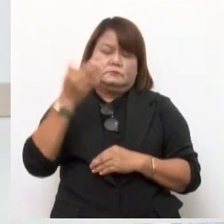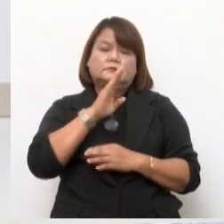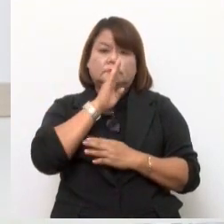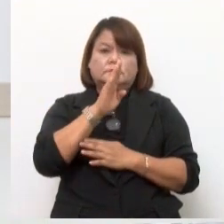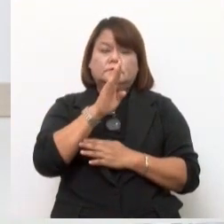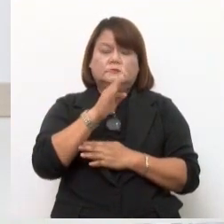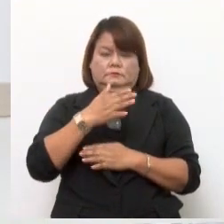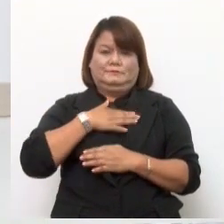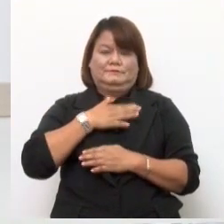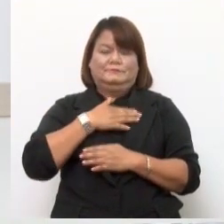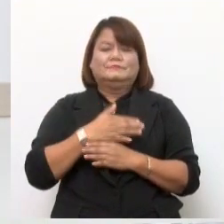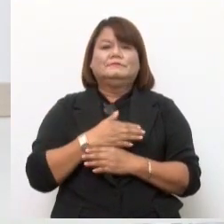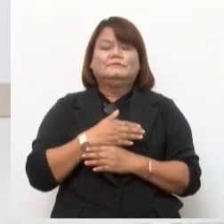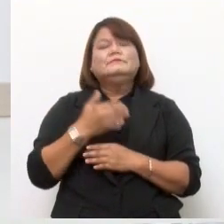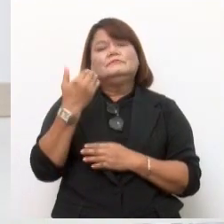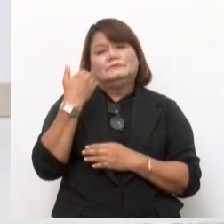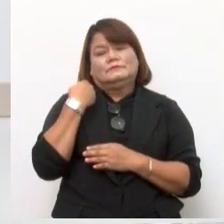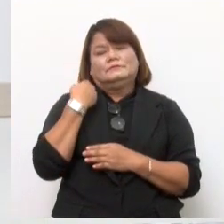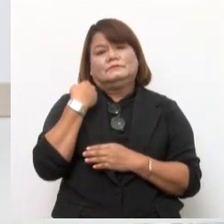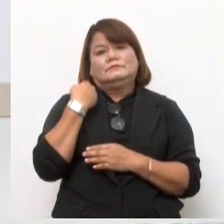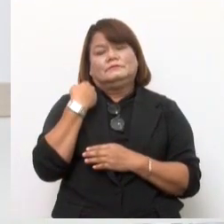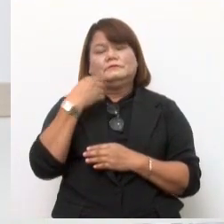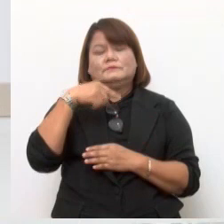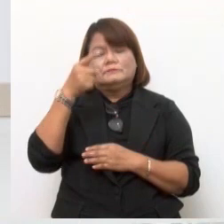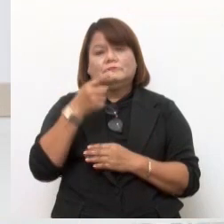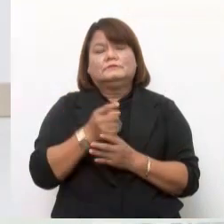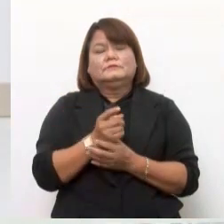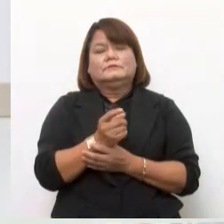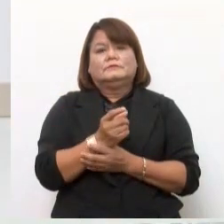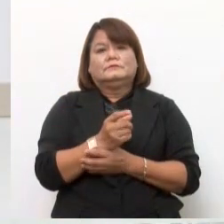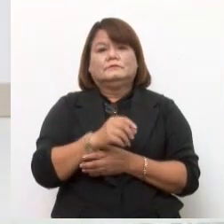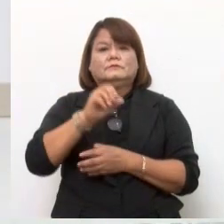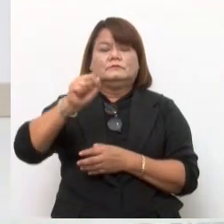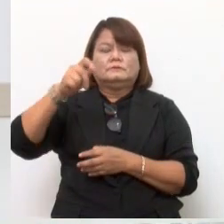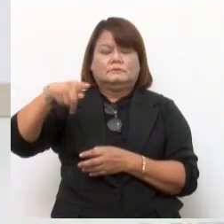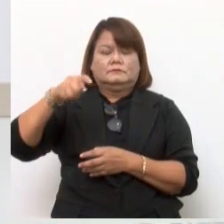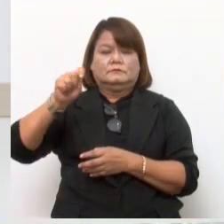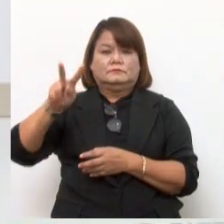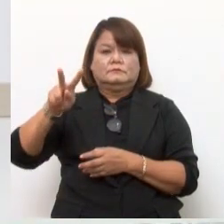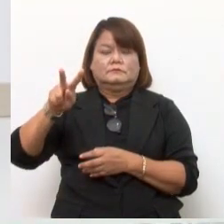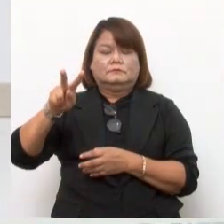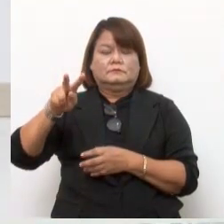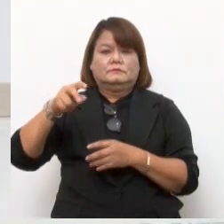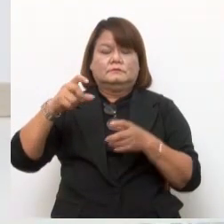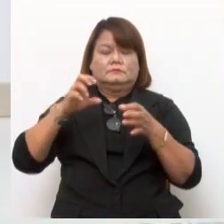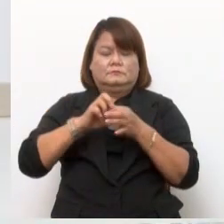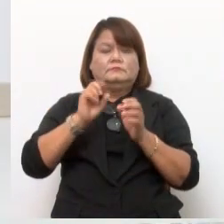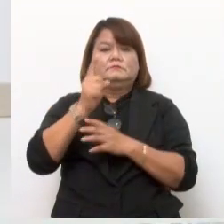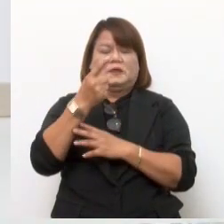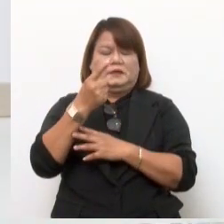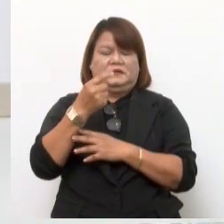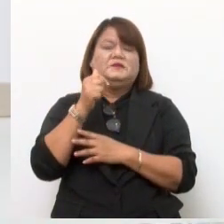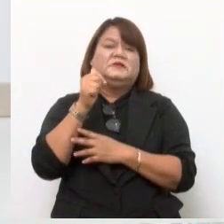ตามที่ผมเองนะครับได้มีได้พูดถึงสปท.มิติใหม่มิติคุณภาพ